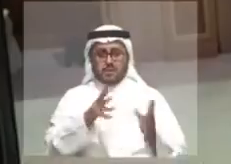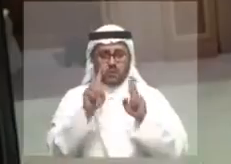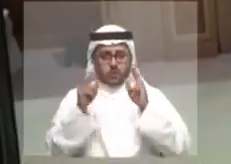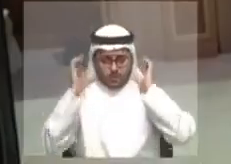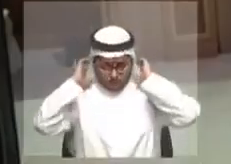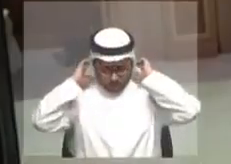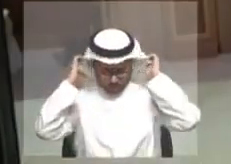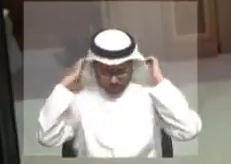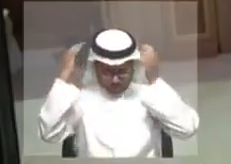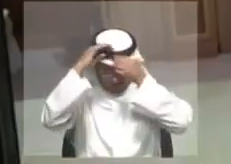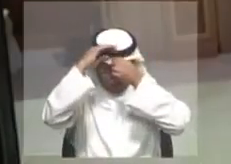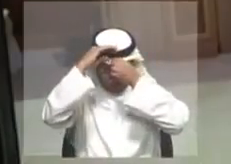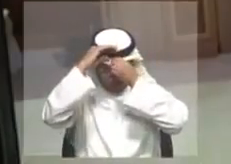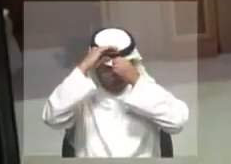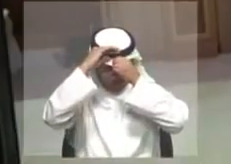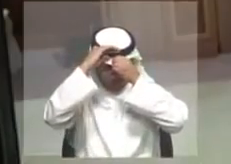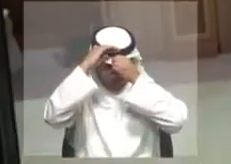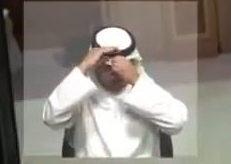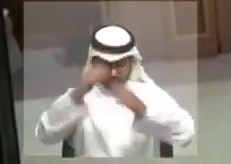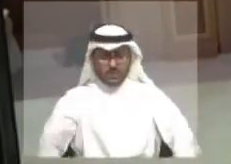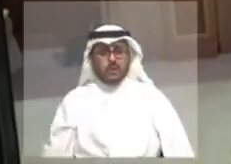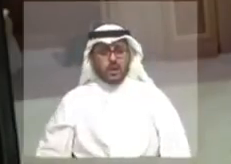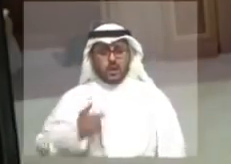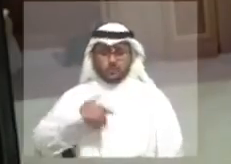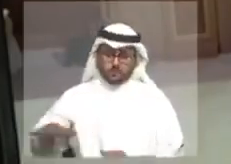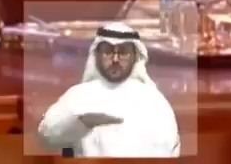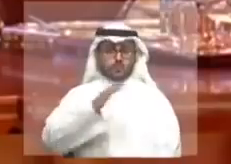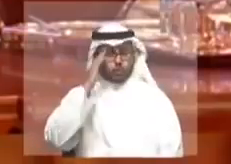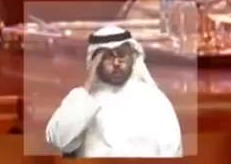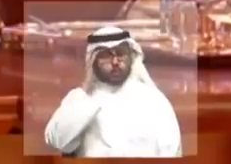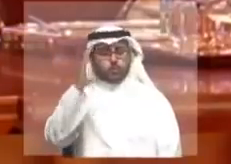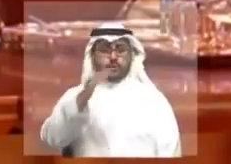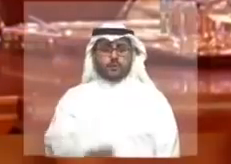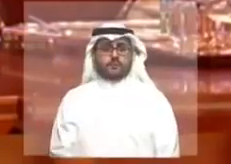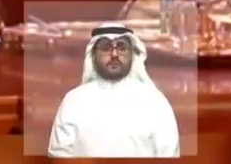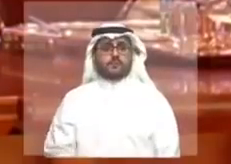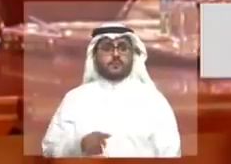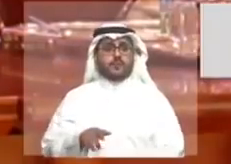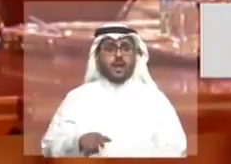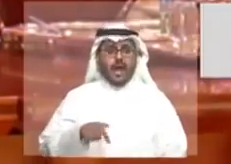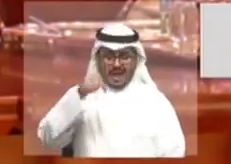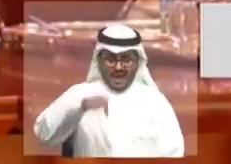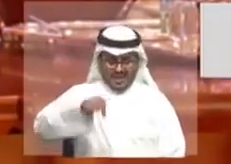والقضية الفلسطينية. أوجه شكري وتقديري لما تحدث عنه الآن